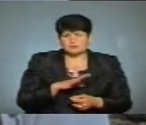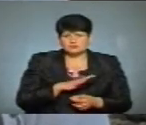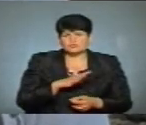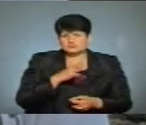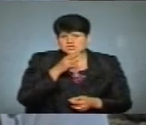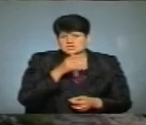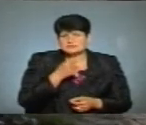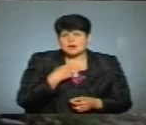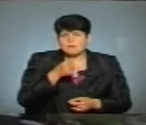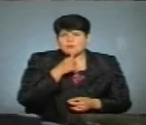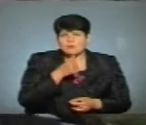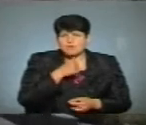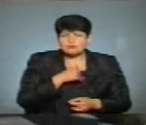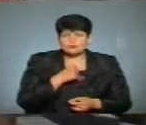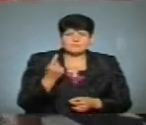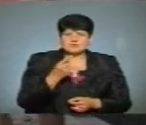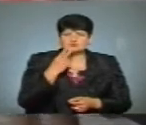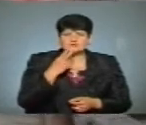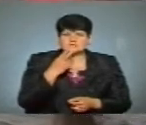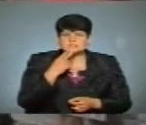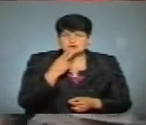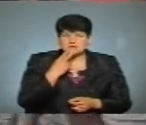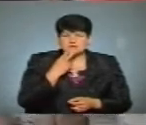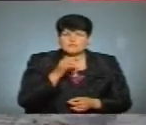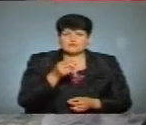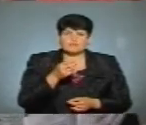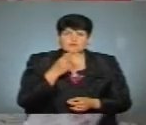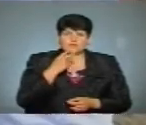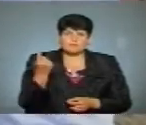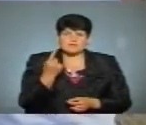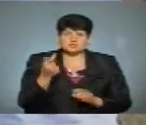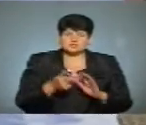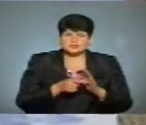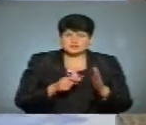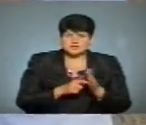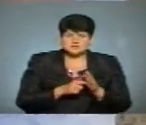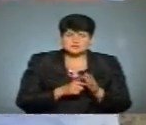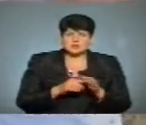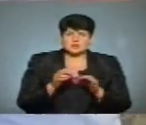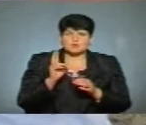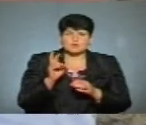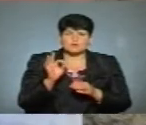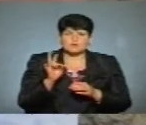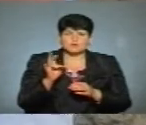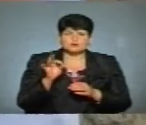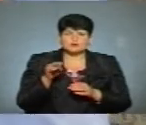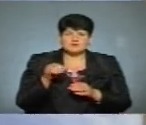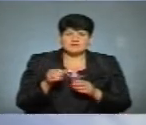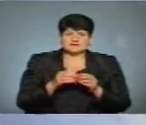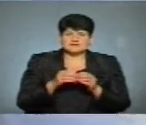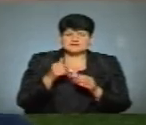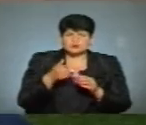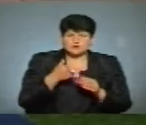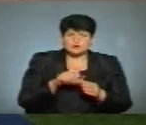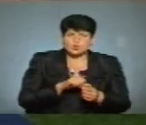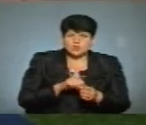це попробував. Першу цигарку, розповідає, викурив у першому класі. Коноплю почав курити з 10 років. Колотися після